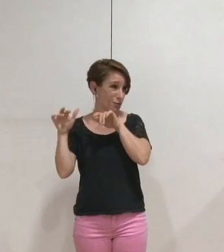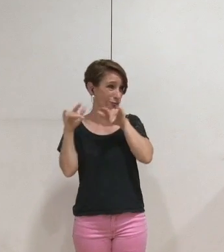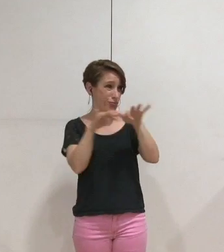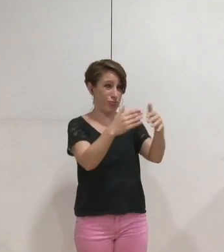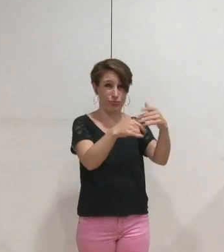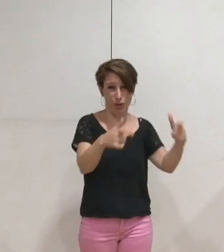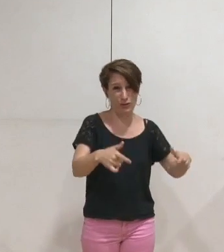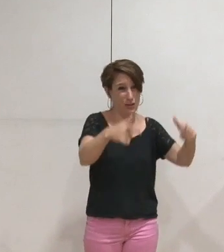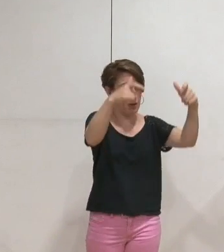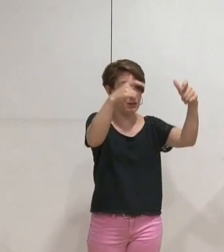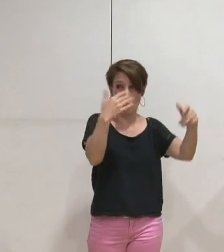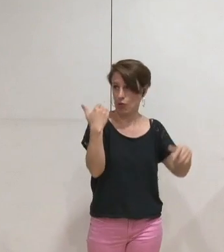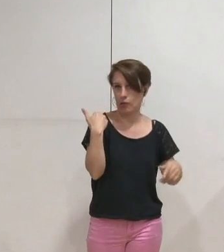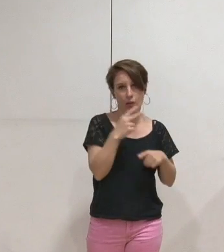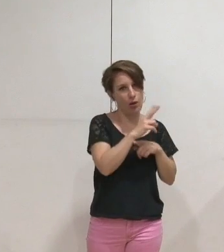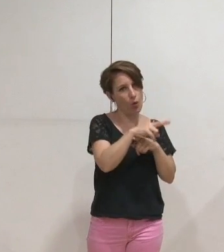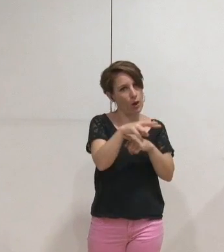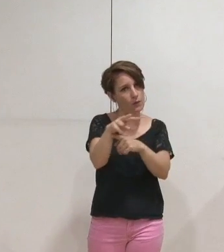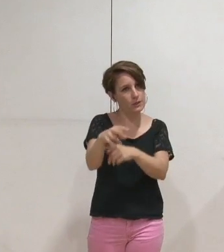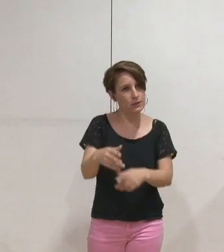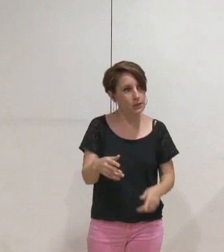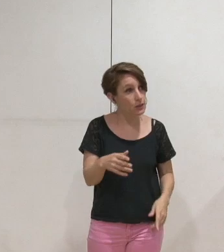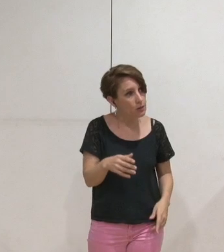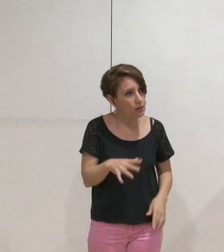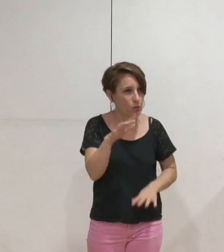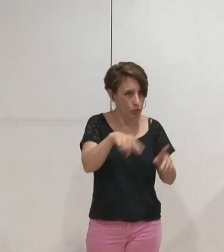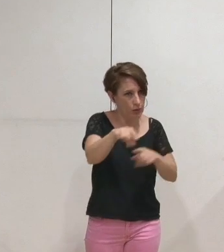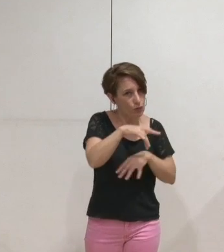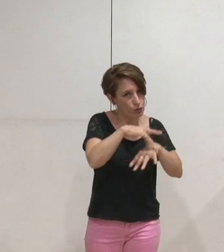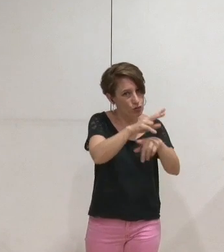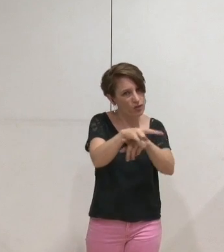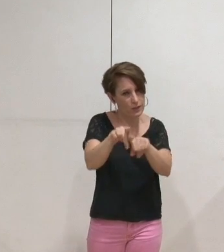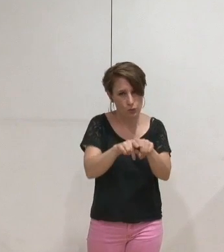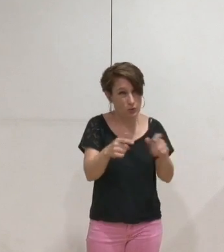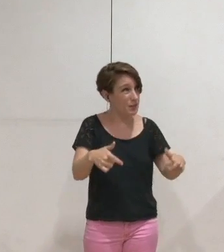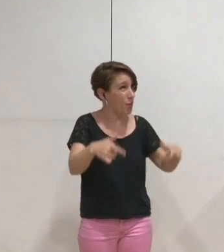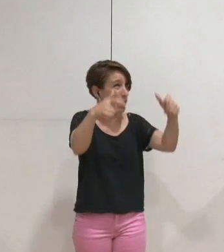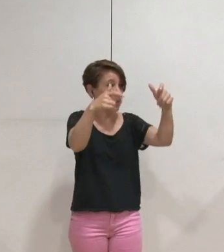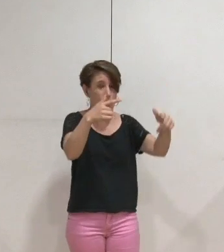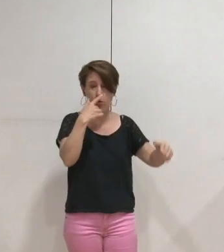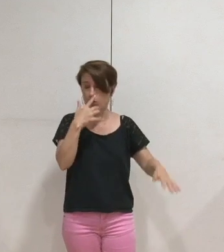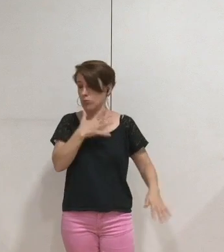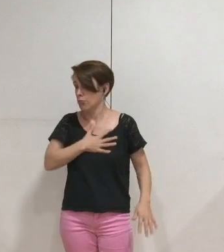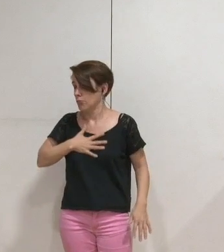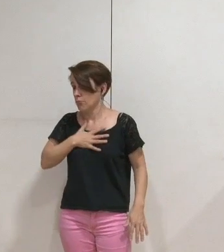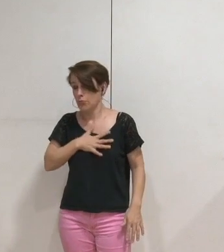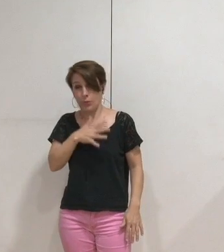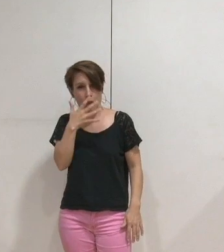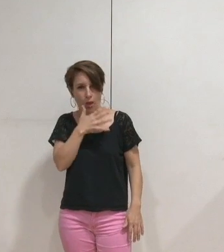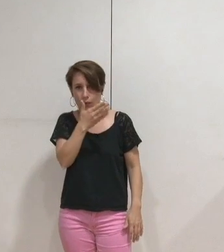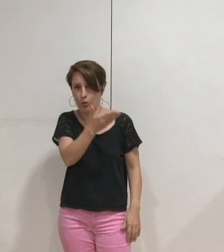l'avons visité j'imagine que beaucoup d'autres dans ce conseil municipal l'ont visité qui étaaient dans des conditions indignes et